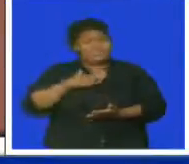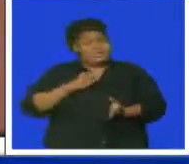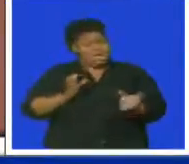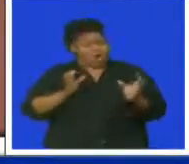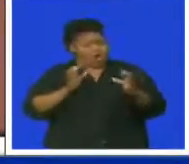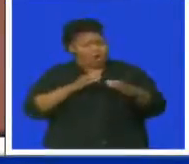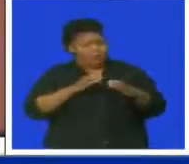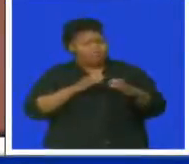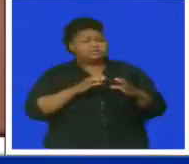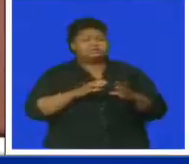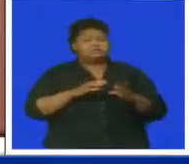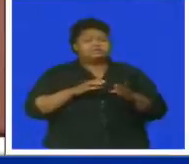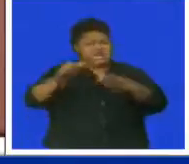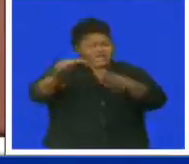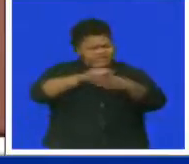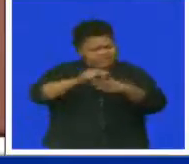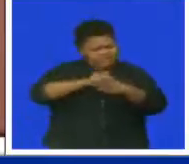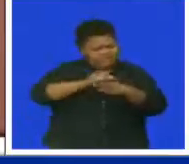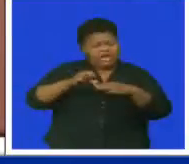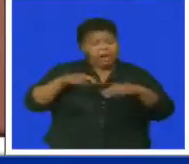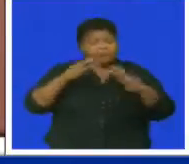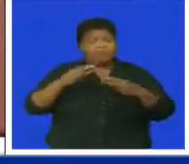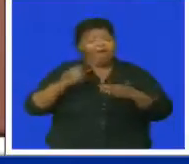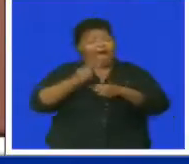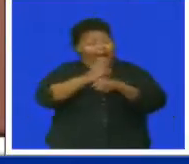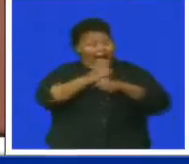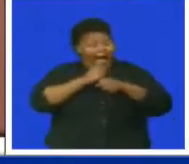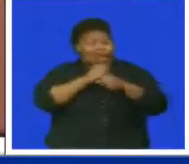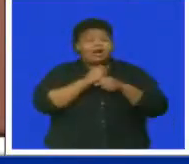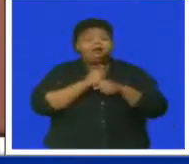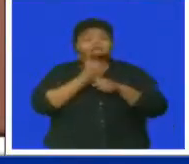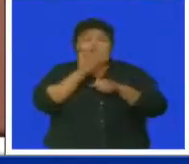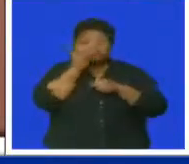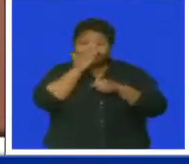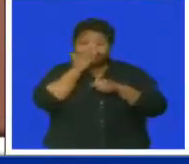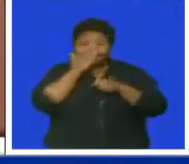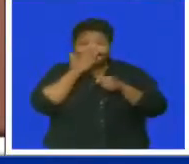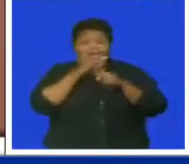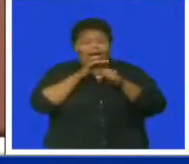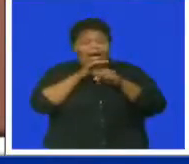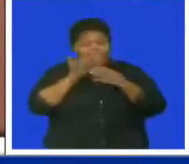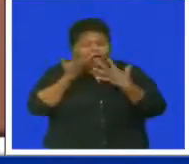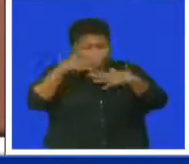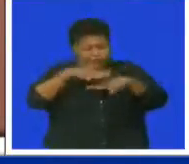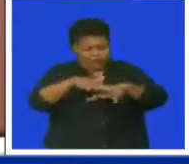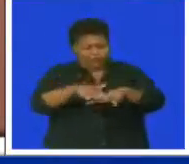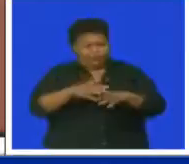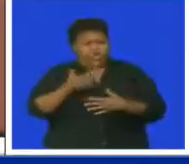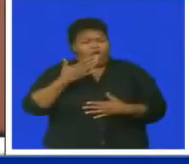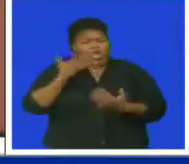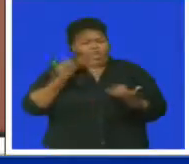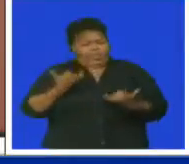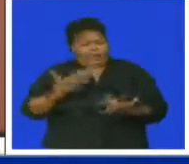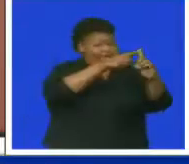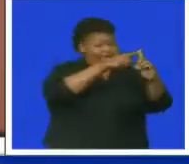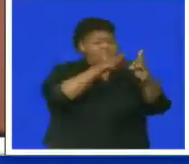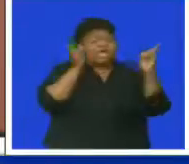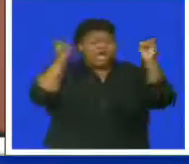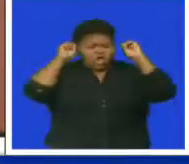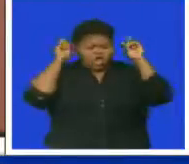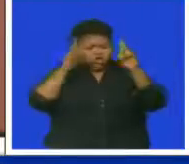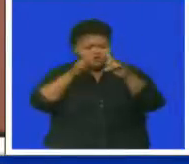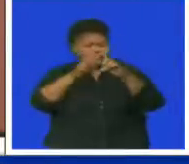awareness ye-cyber esiveni saseSwatini. Sibonekwe ukuthi ake sithagete ema-tertiary institutions noma